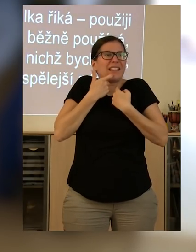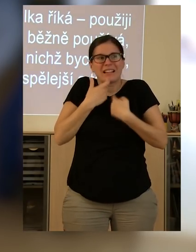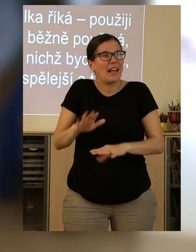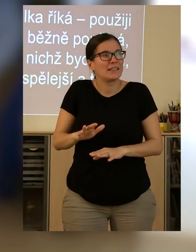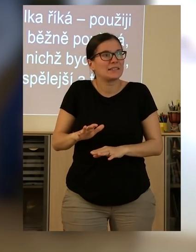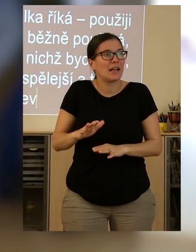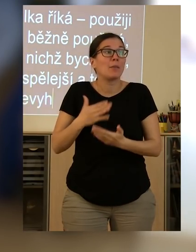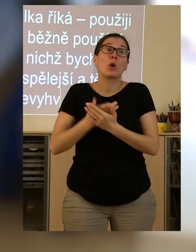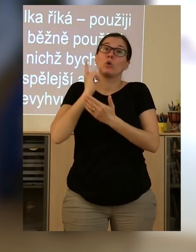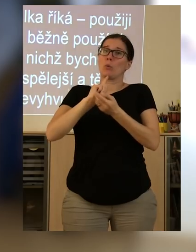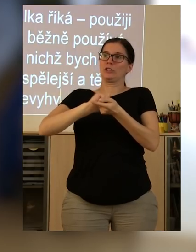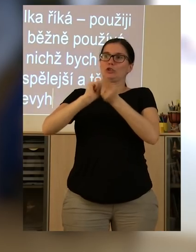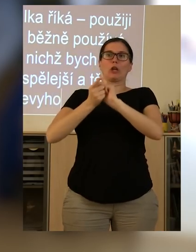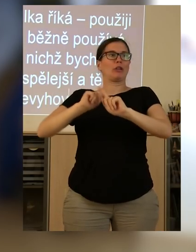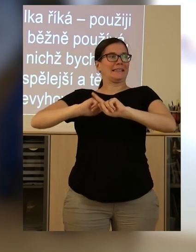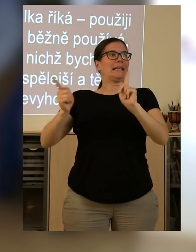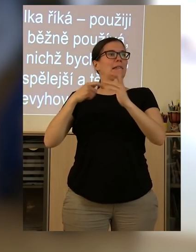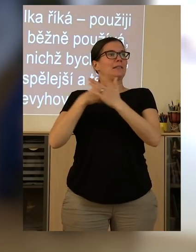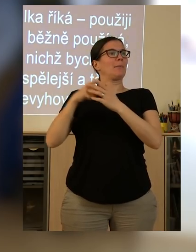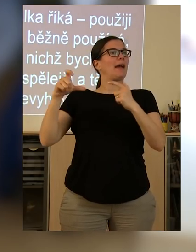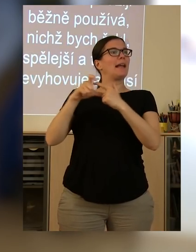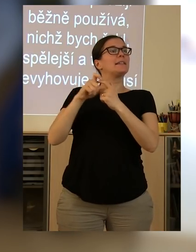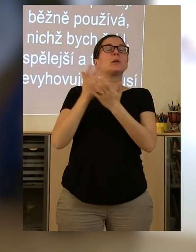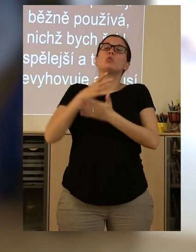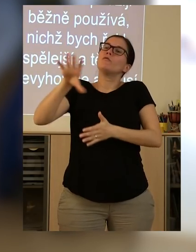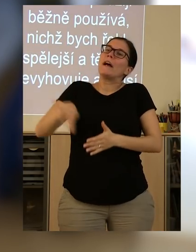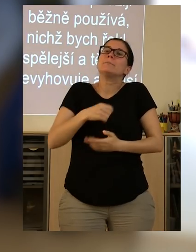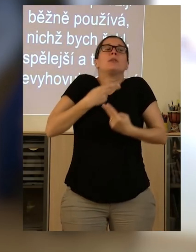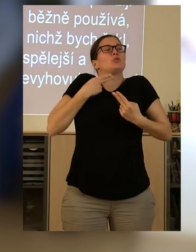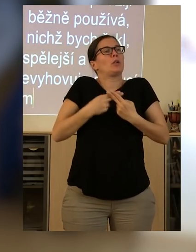řešení etickému, kdy na sebe berou daleko větší zodpovědnost.